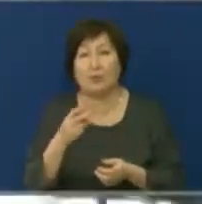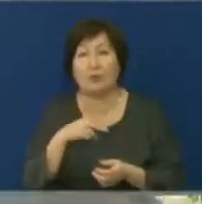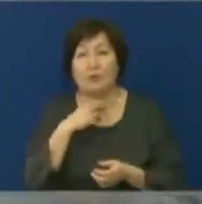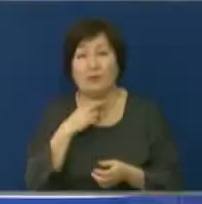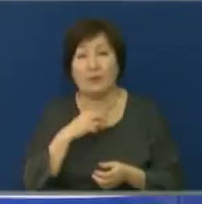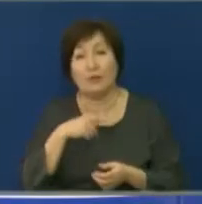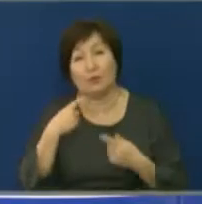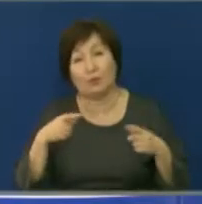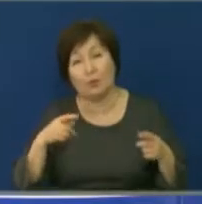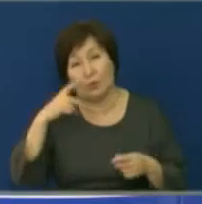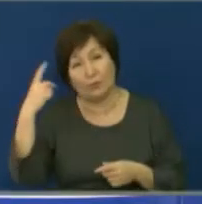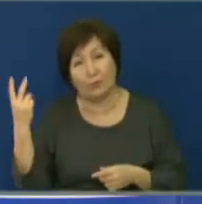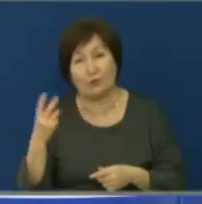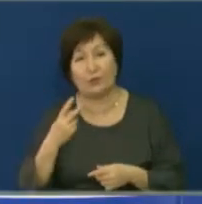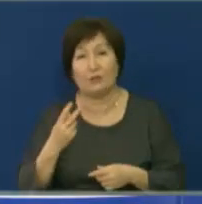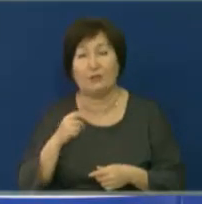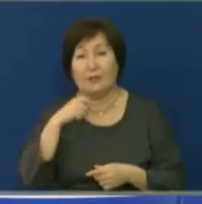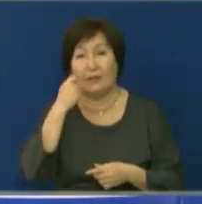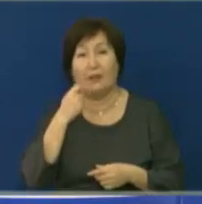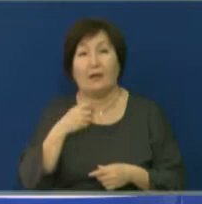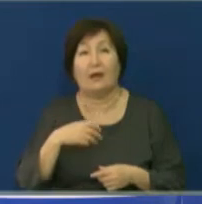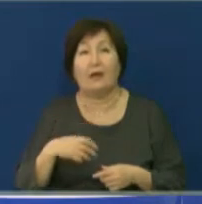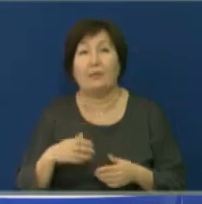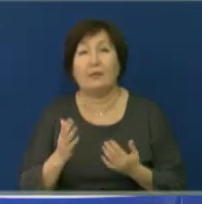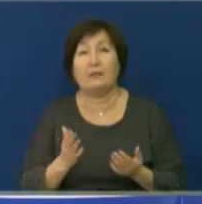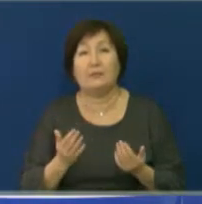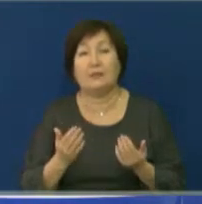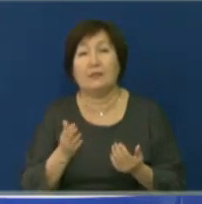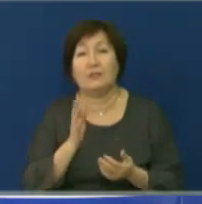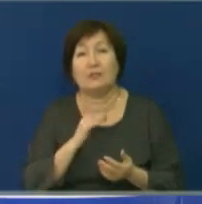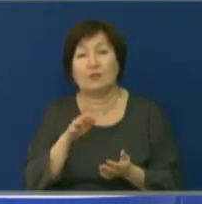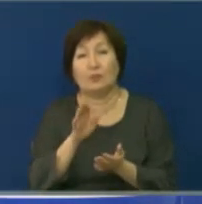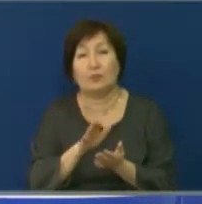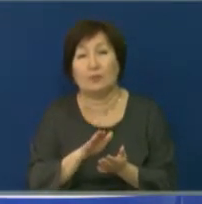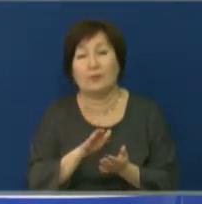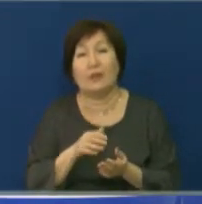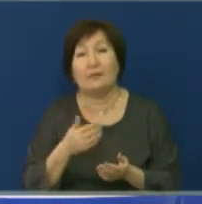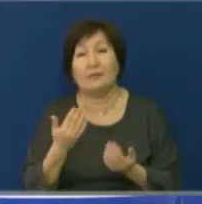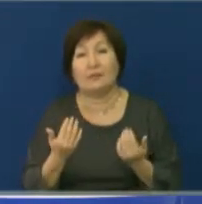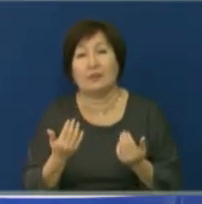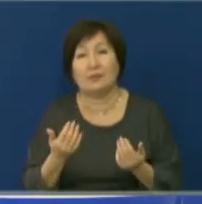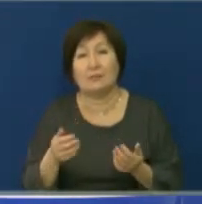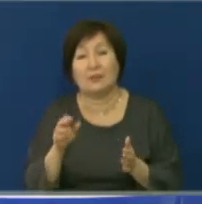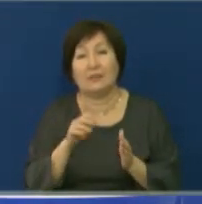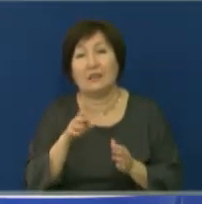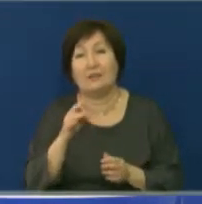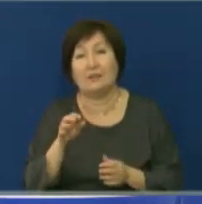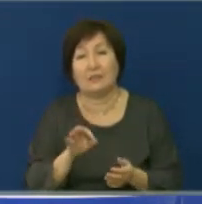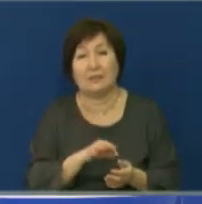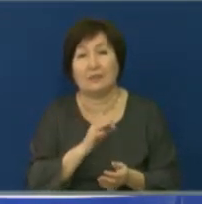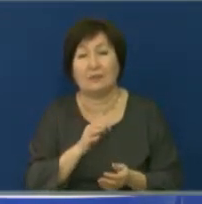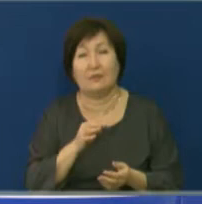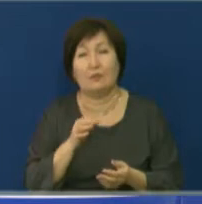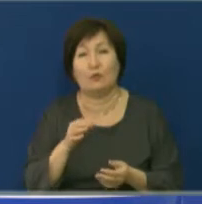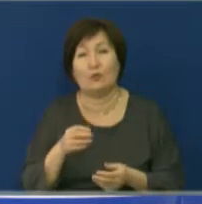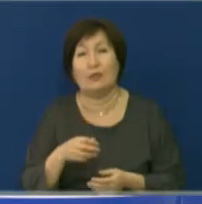ее мужчине. По словам заместителя начальника департамента полиции Восточно-Казахстанской области Талгата Шаяхметова, подозреваемая, санкции суда взята